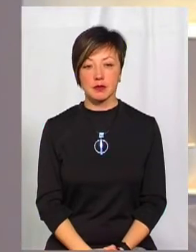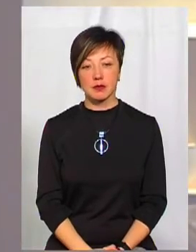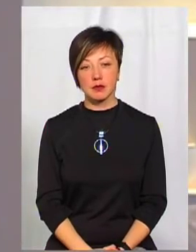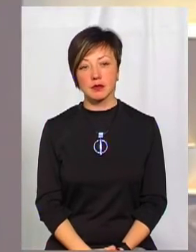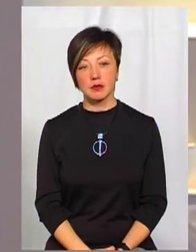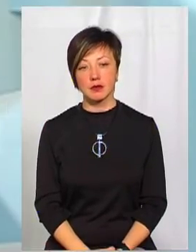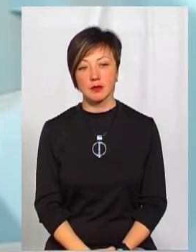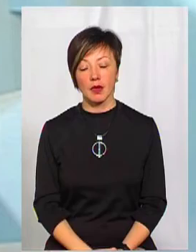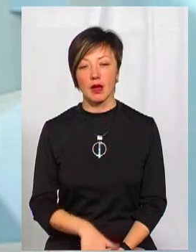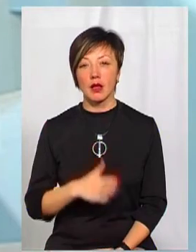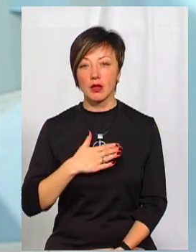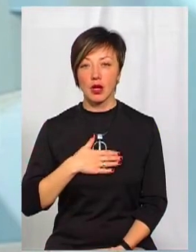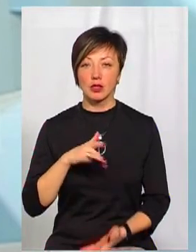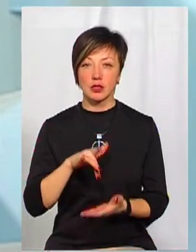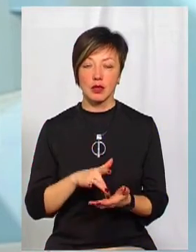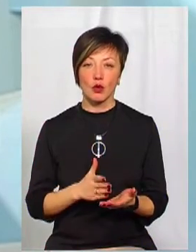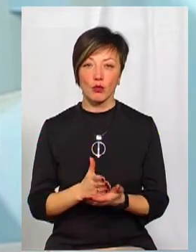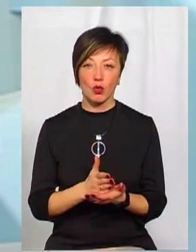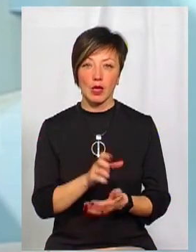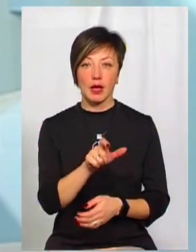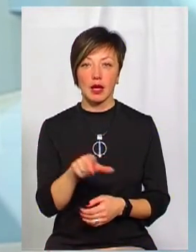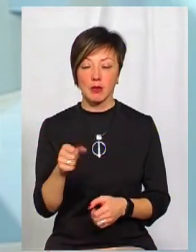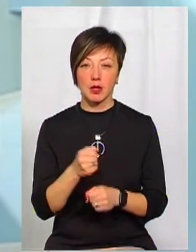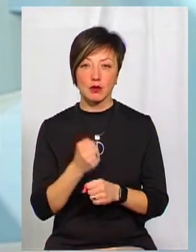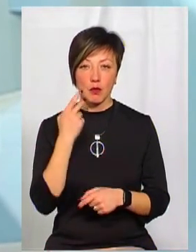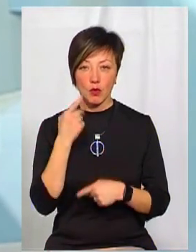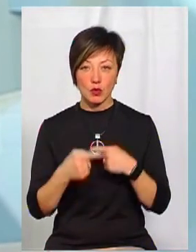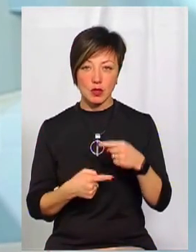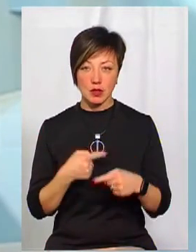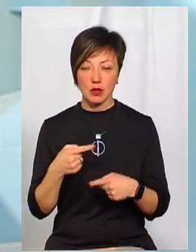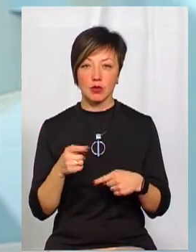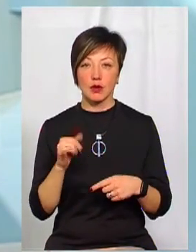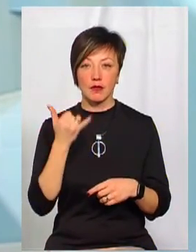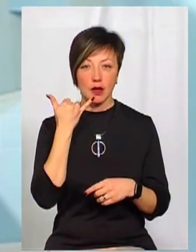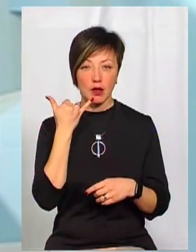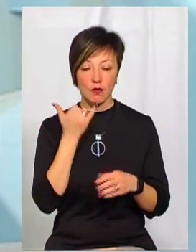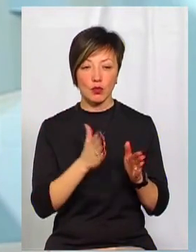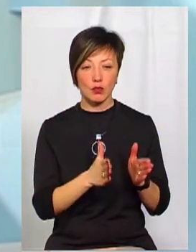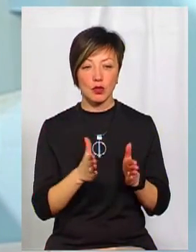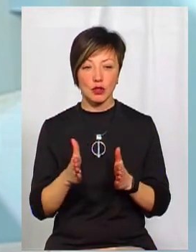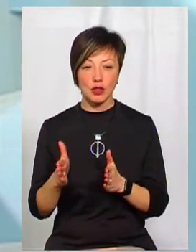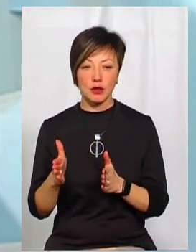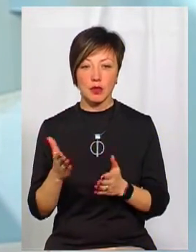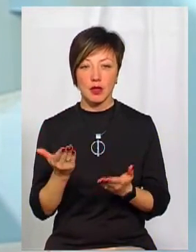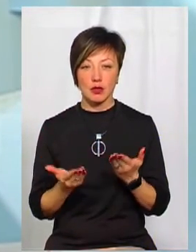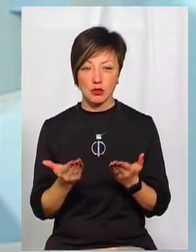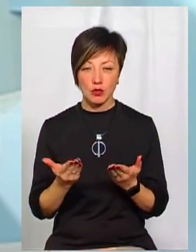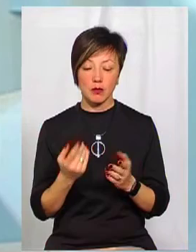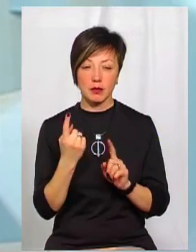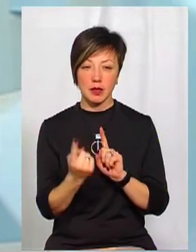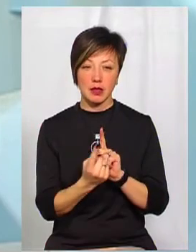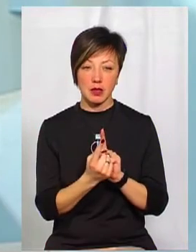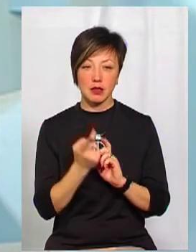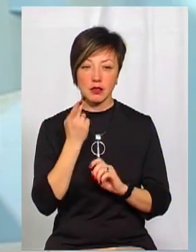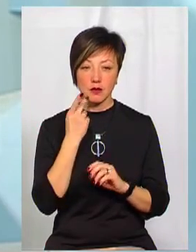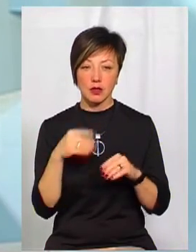із сіл. Наші центри обслуговування клієнтів працюють постійно, тобто і в телефонному режимі, і якщо ви підійдете, то